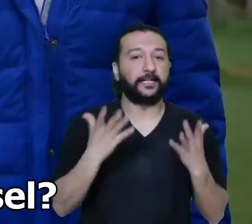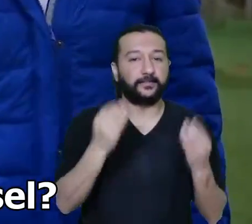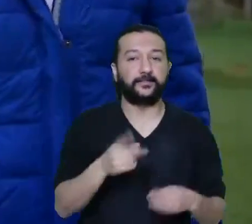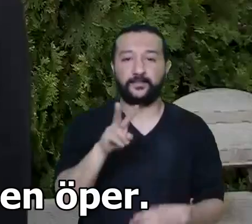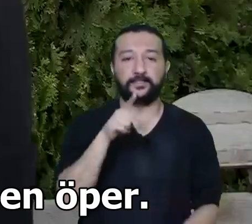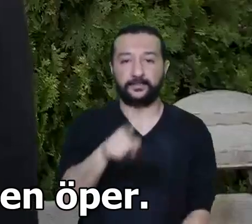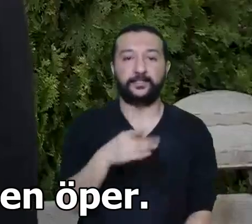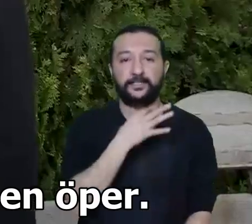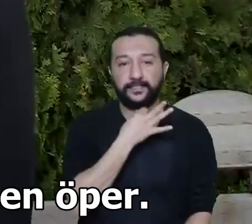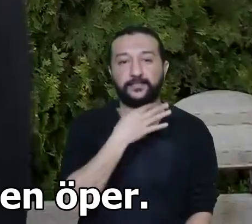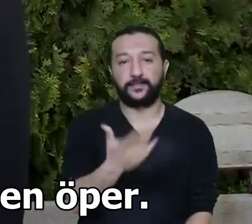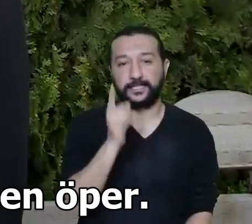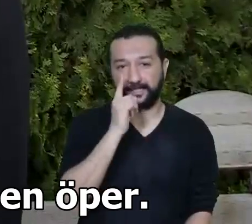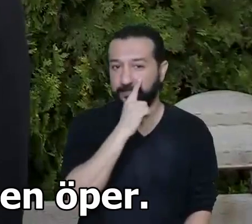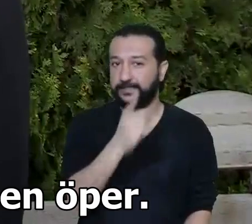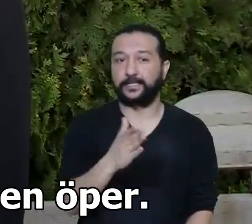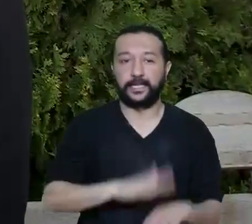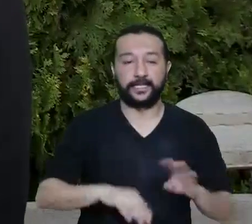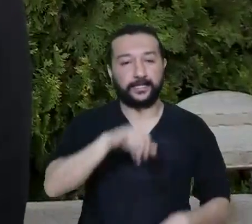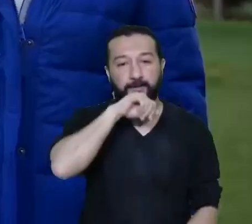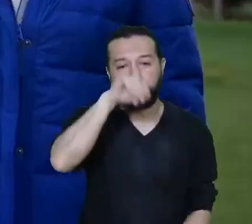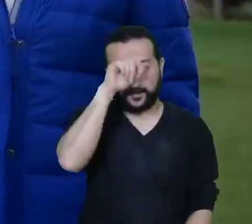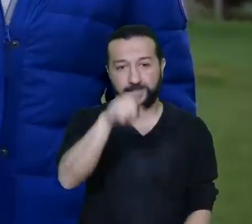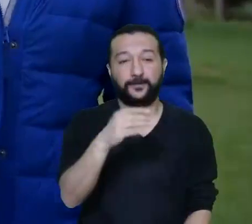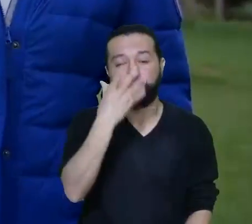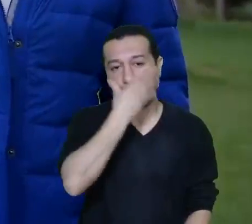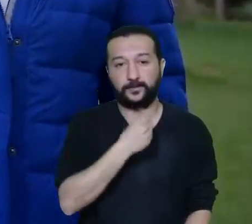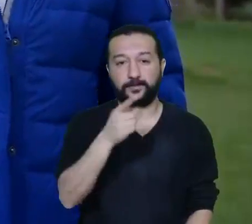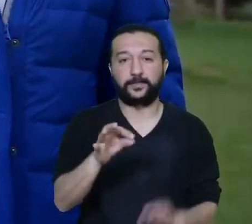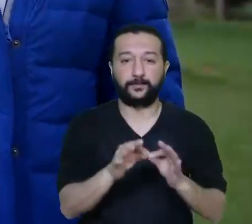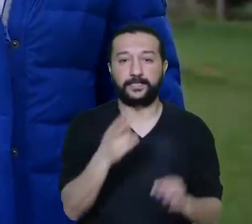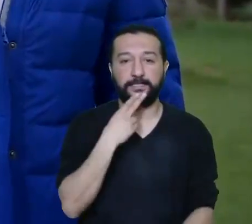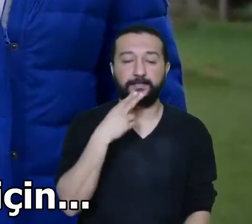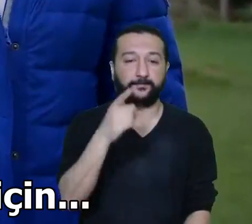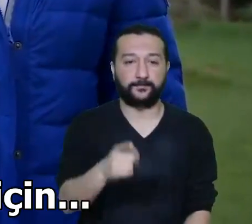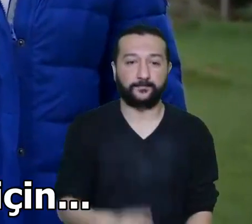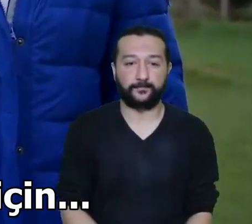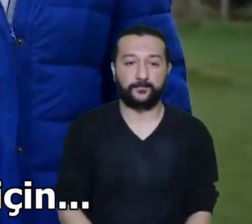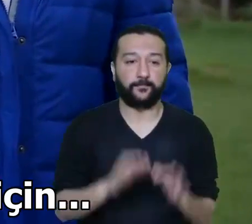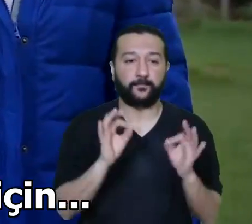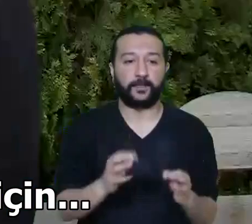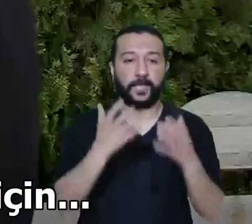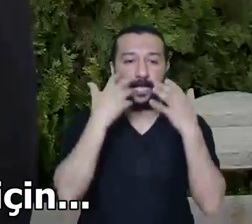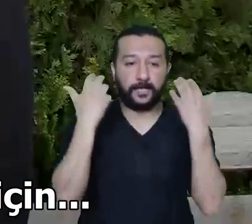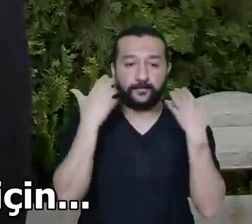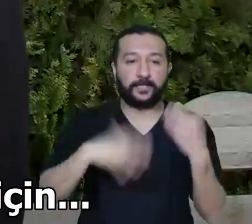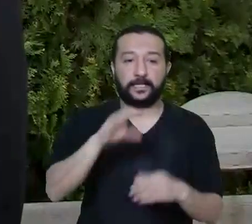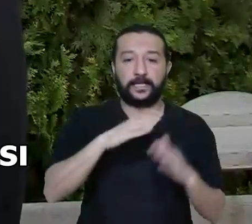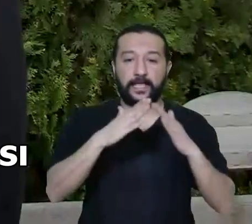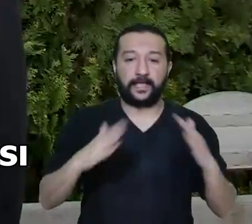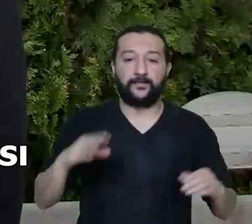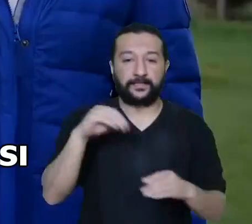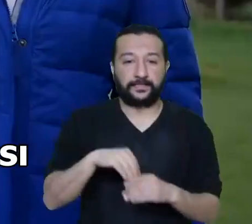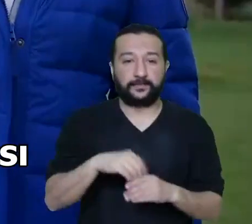gidiyor Veysel? Teşekkürler enişteciğim, ellerinden öper. Çok güzel. Başak Hanım, böyle hayvanların barınağı